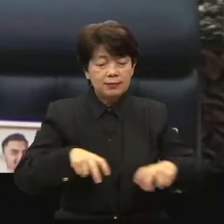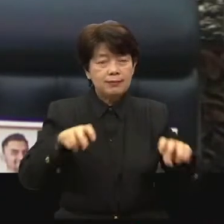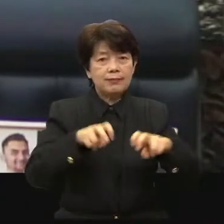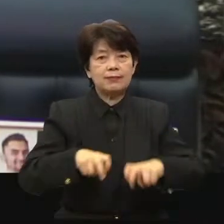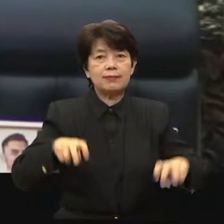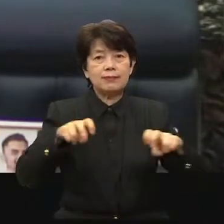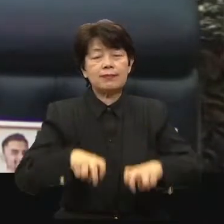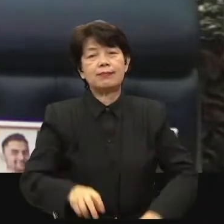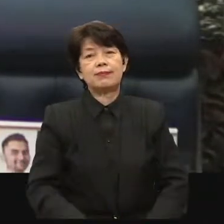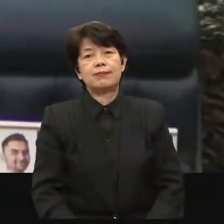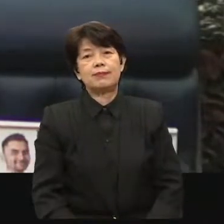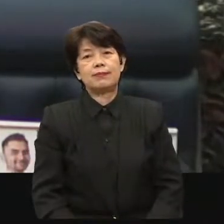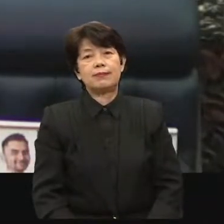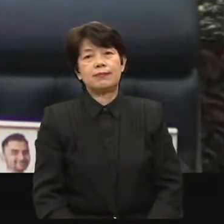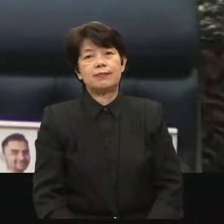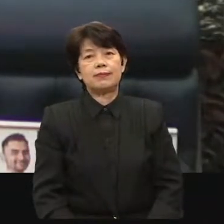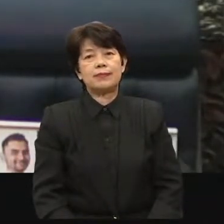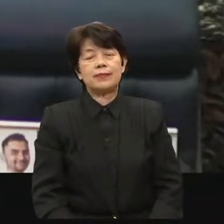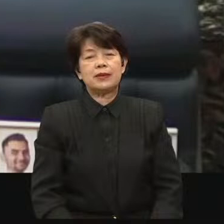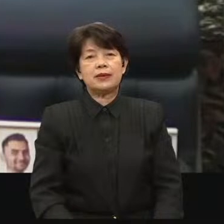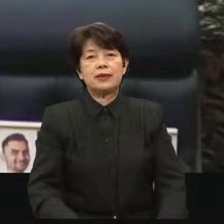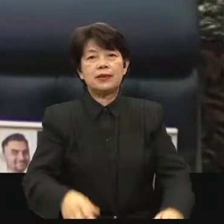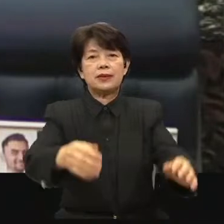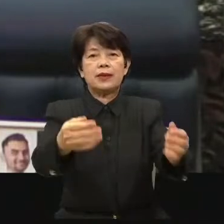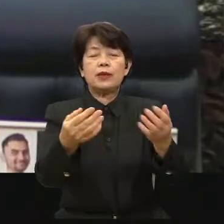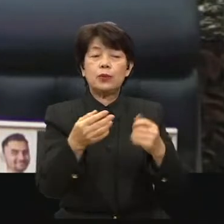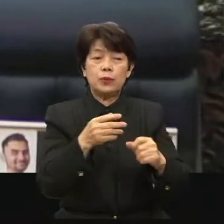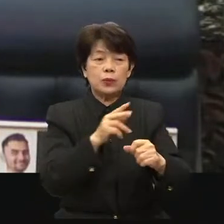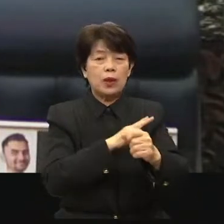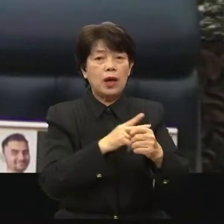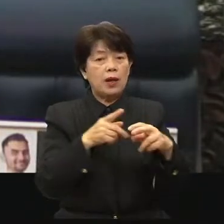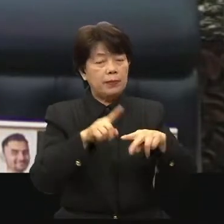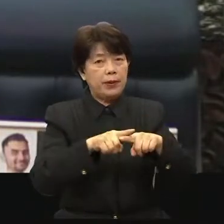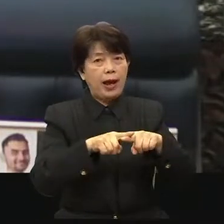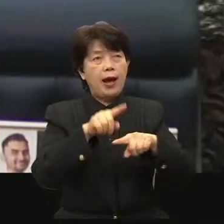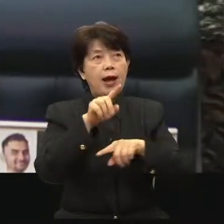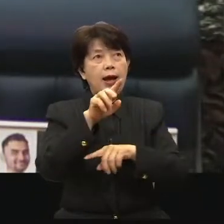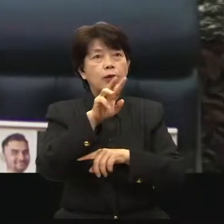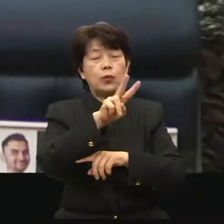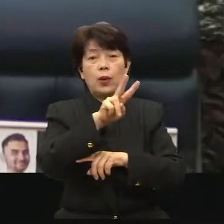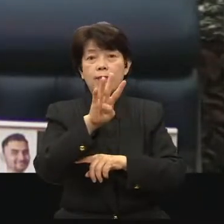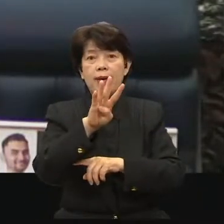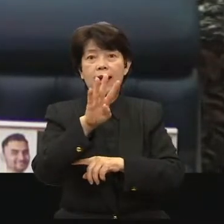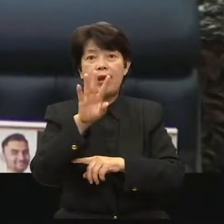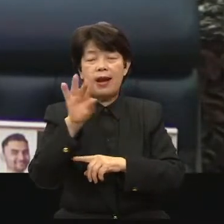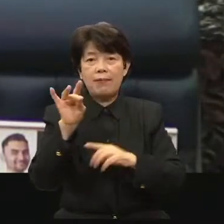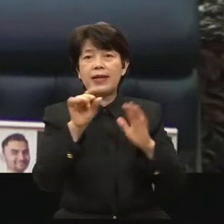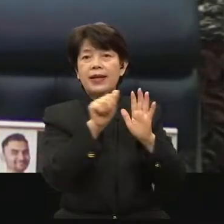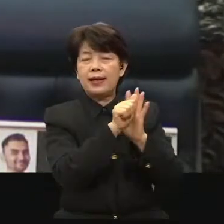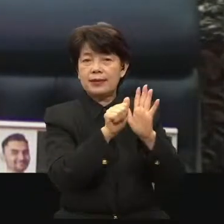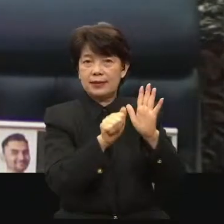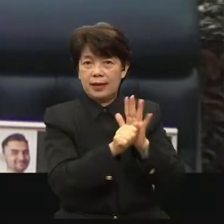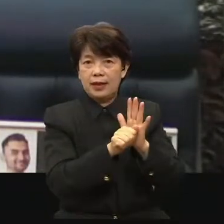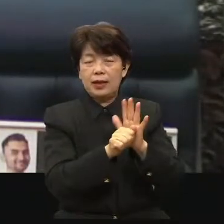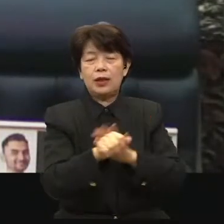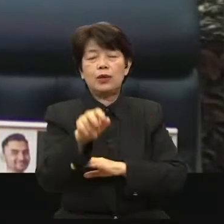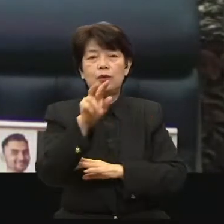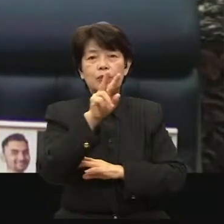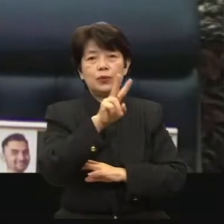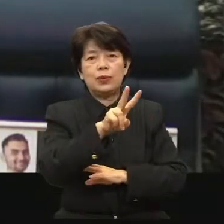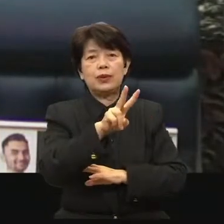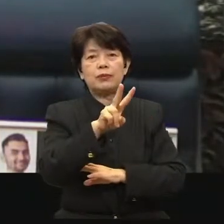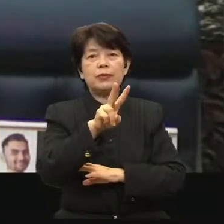peranti tersebut, iaitu ikutlah kuasa di bawah Seksyen 248. Dan sejaklah tahun 2019